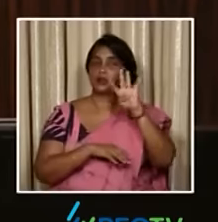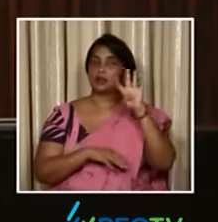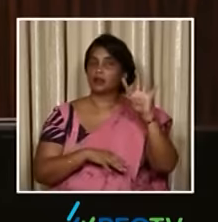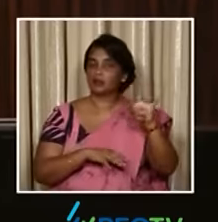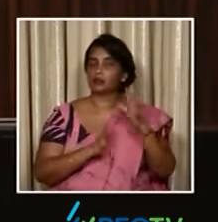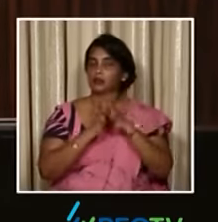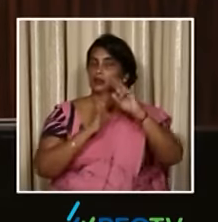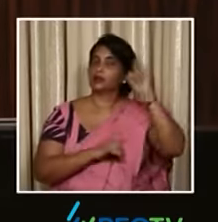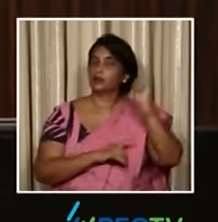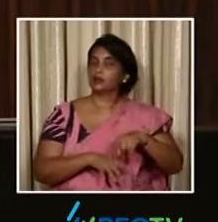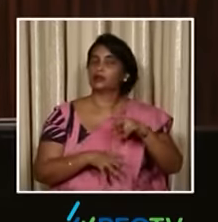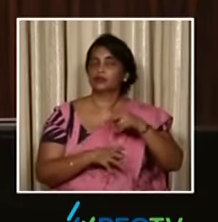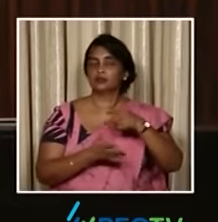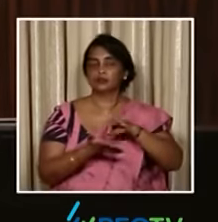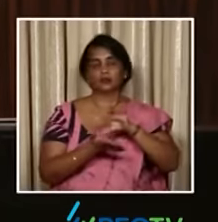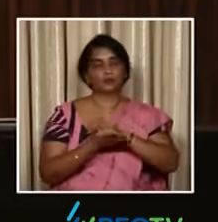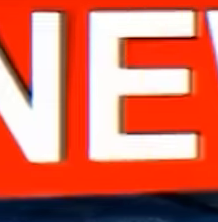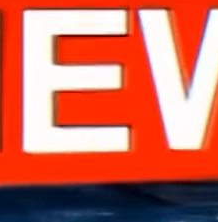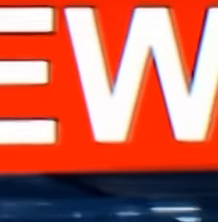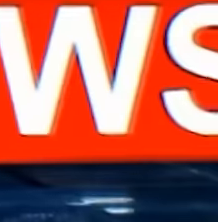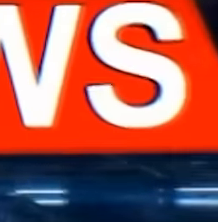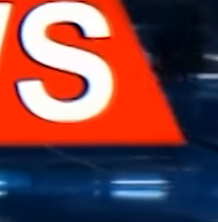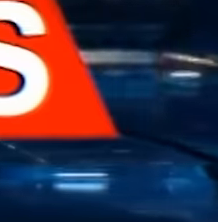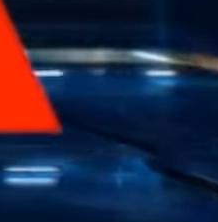44කින් සම්මත වී ඇති බව මෙම ගරු සභාවට දන්වනු කැමැත්තෙමි.